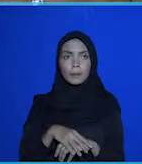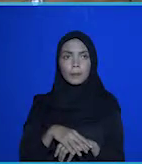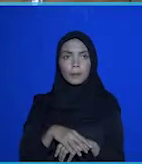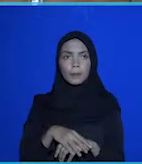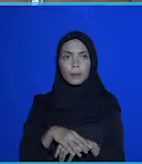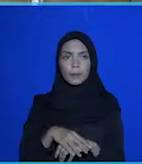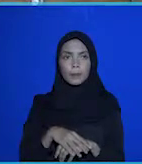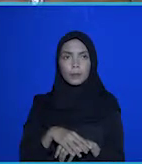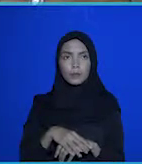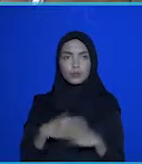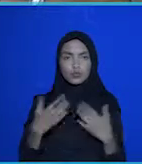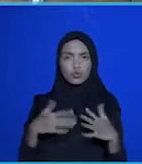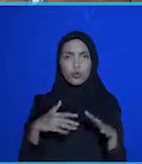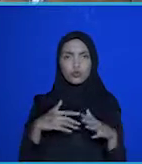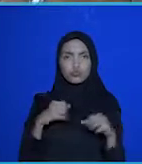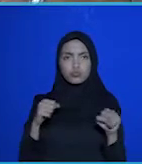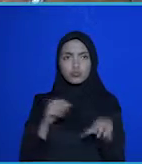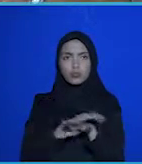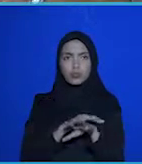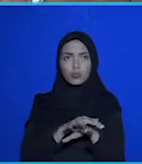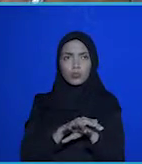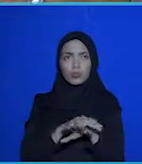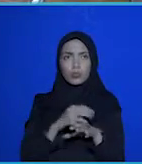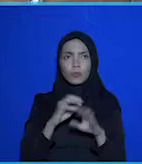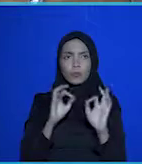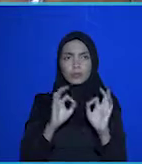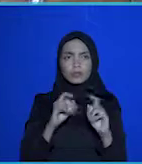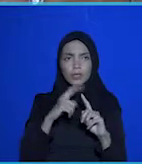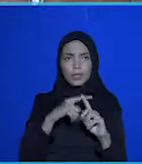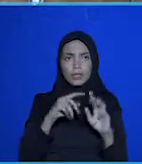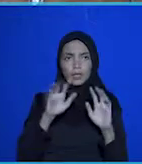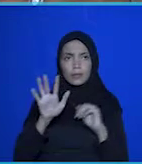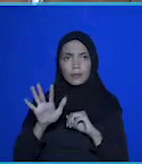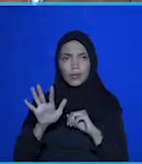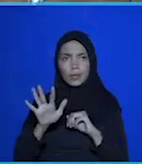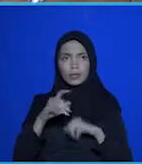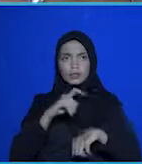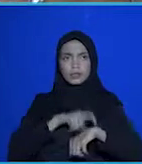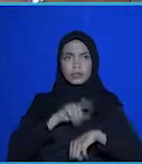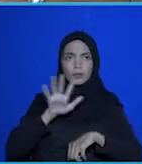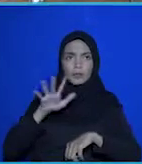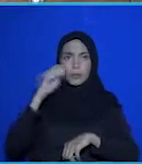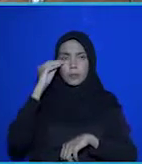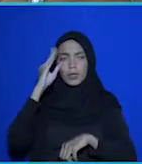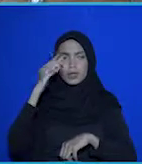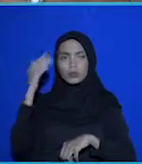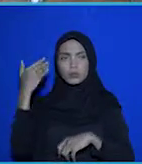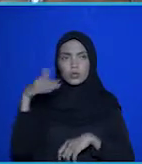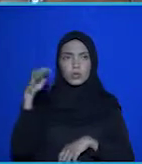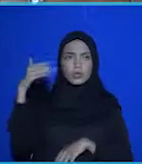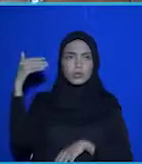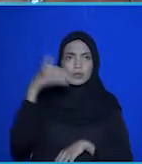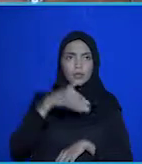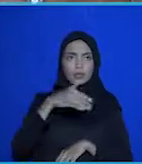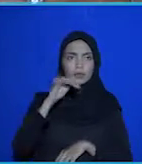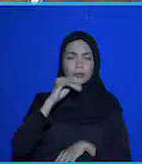baik pada tanggal 29 itu sudah di lapangan, apalagi pada tanggal 5, jam 5 pagi